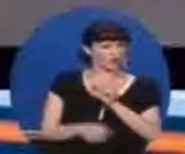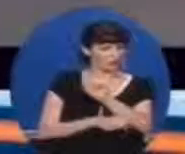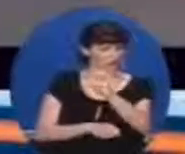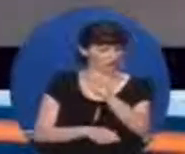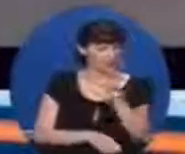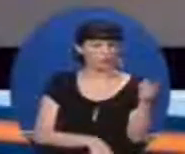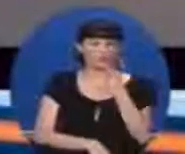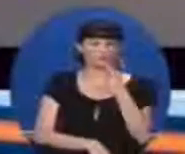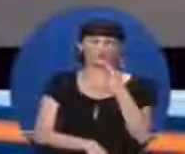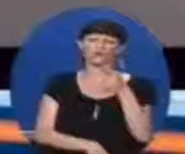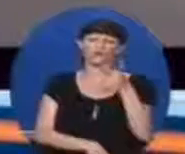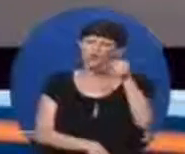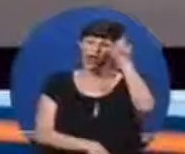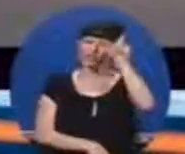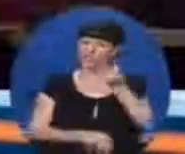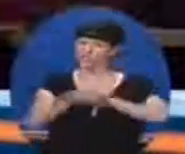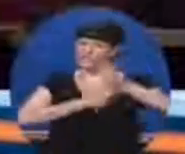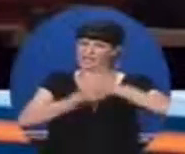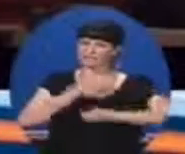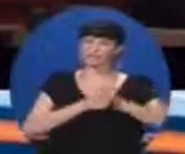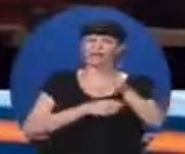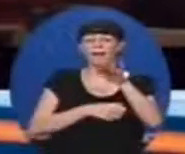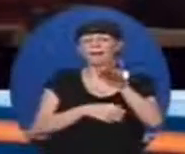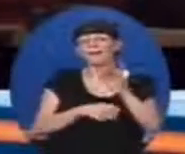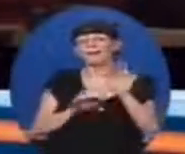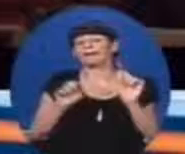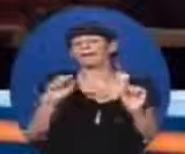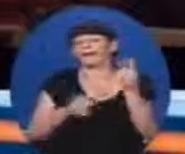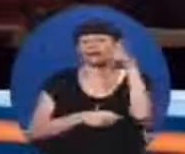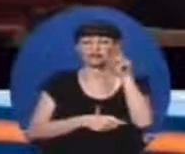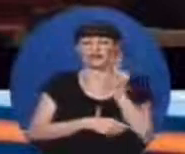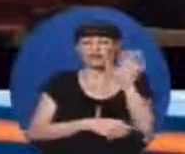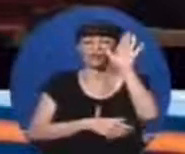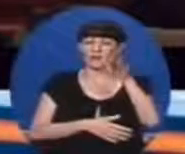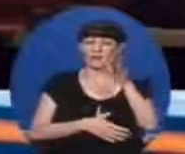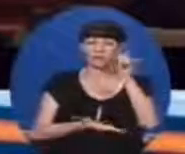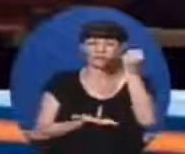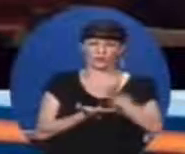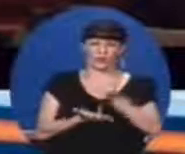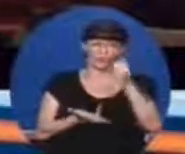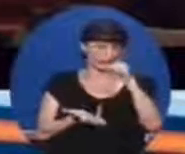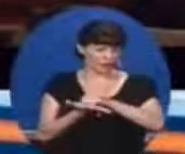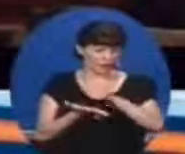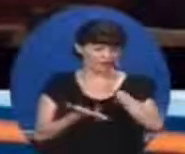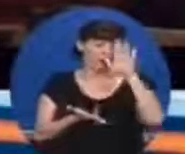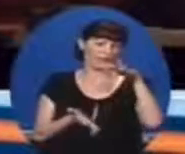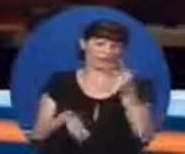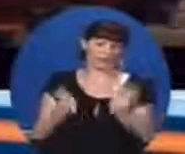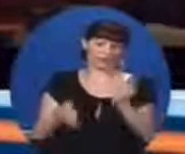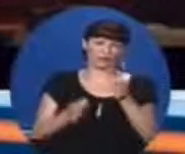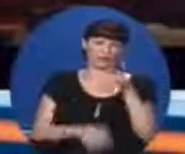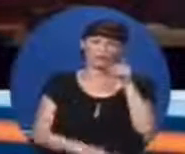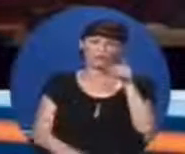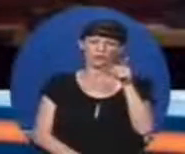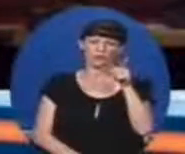עסקים שבין היתר יש לו רישיון עורך דין ובין היתר יש לו תעודת עיתונאי. כשהוא בא אליי הוא בא בשליחות עסקית